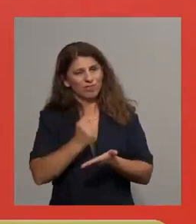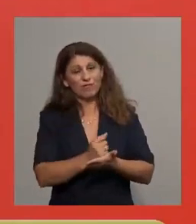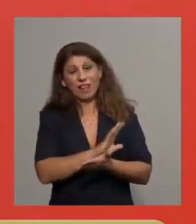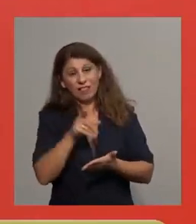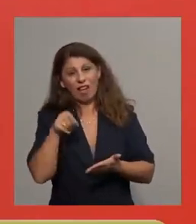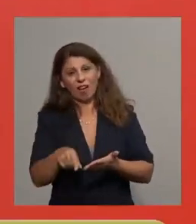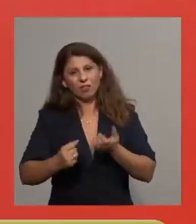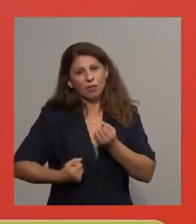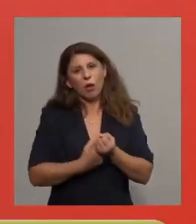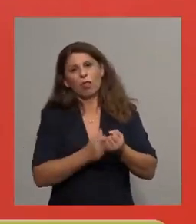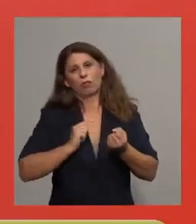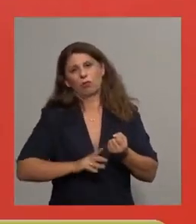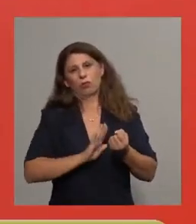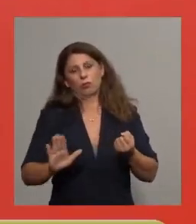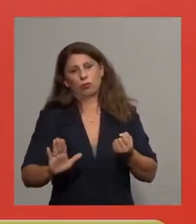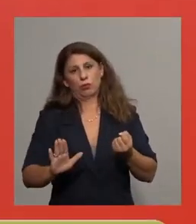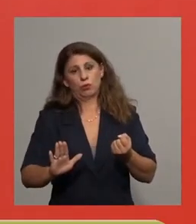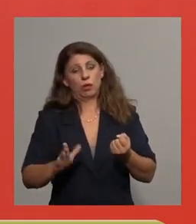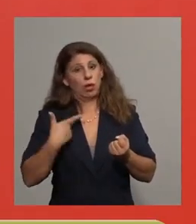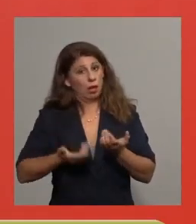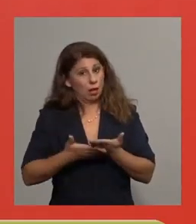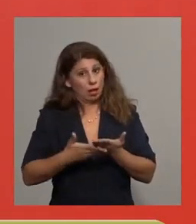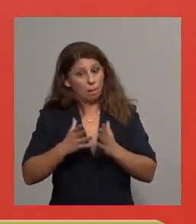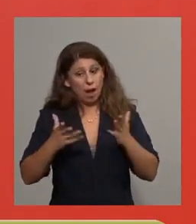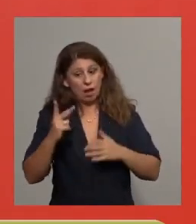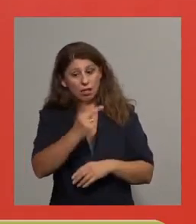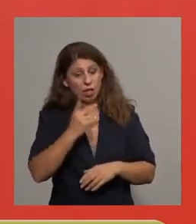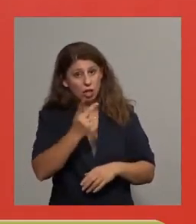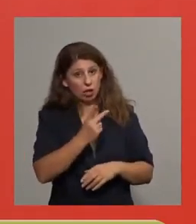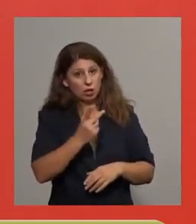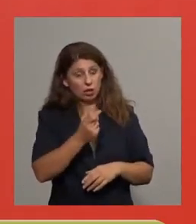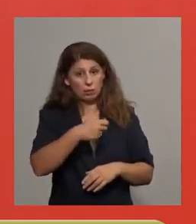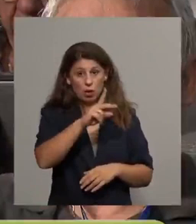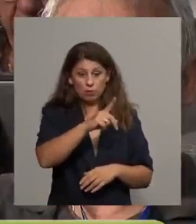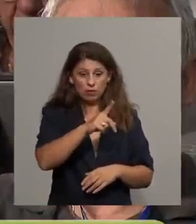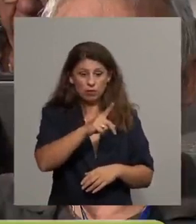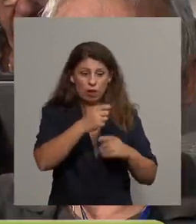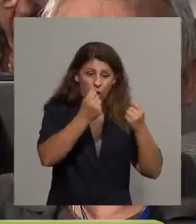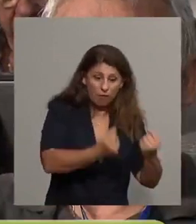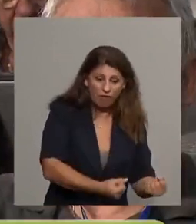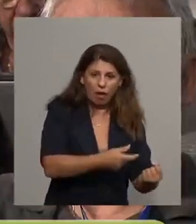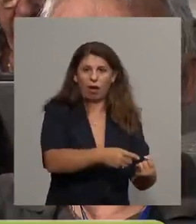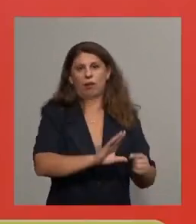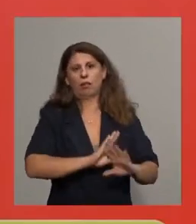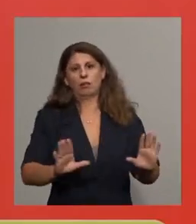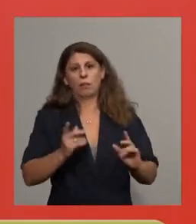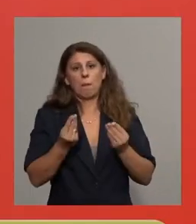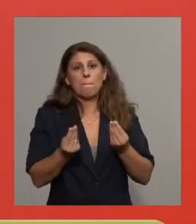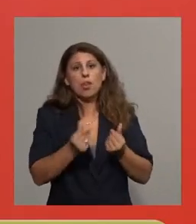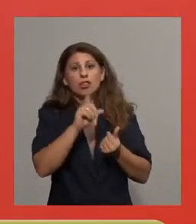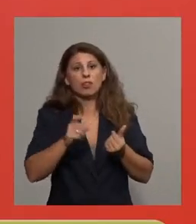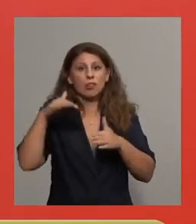Επιβαρύνουν άμεσα και έμεσα την μεγάλη κοινωνική πλειοψηφία, την ποιότητα ζωής του λαού μας.